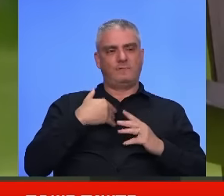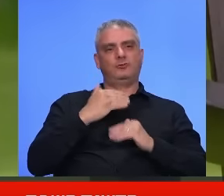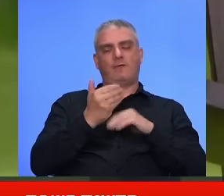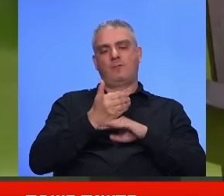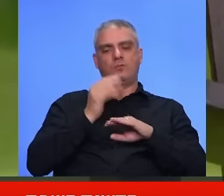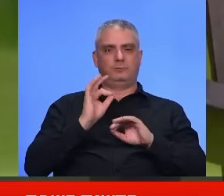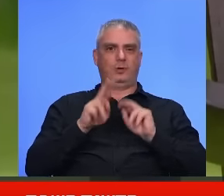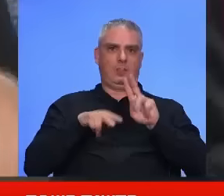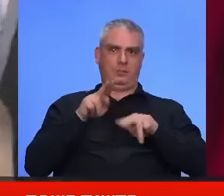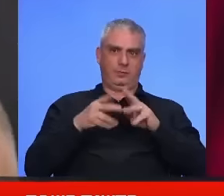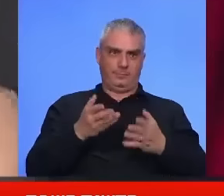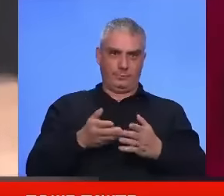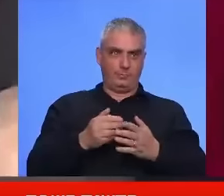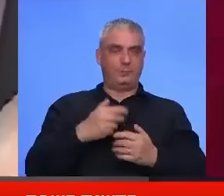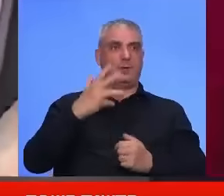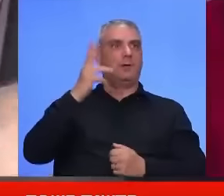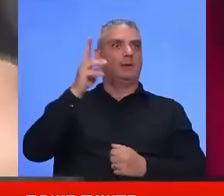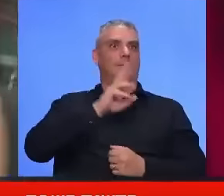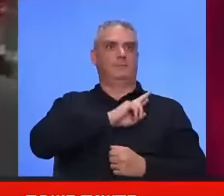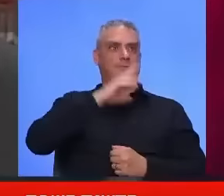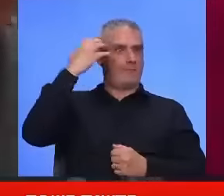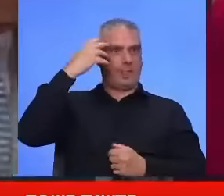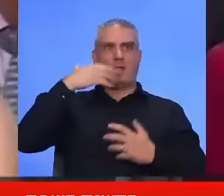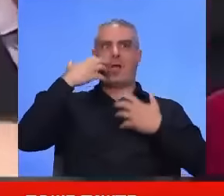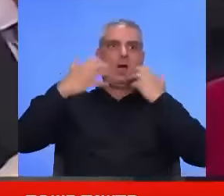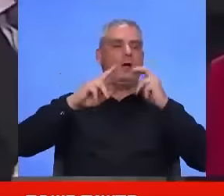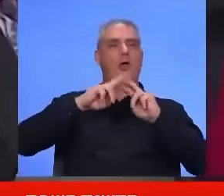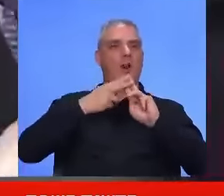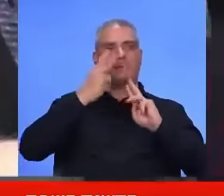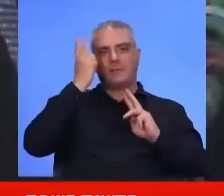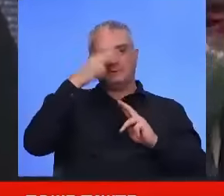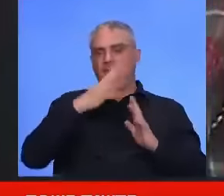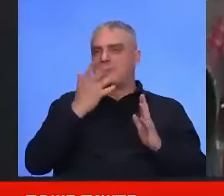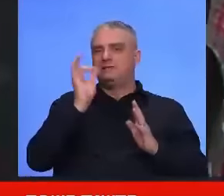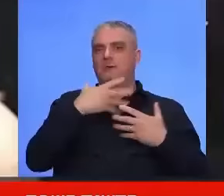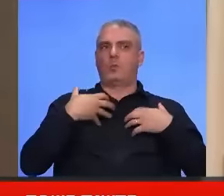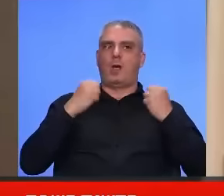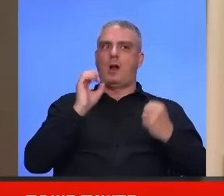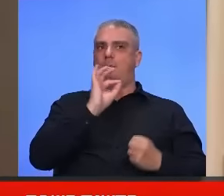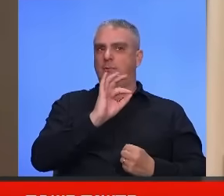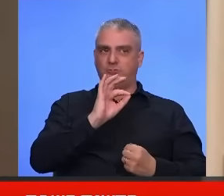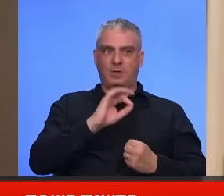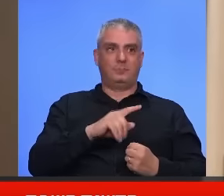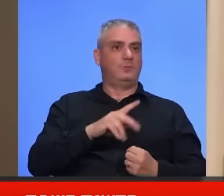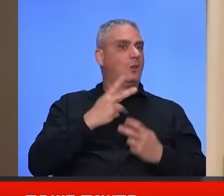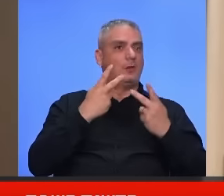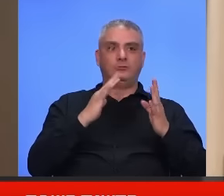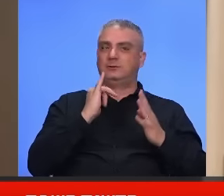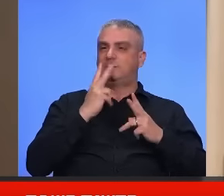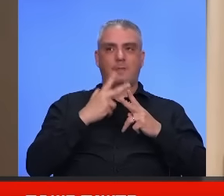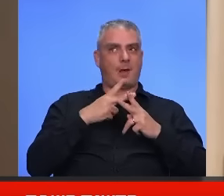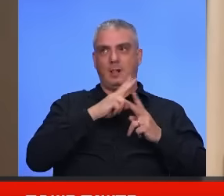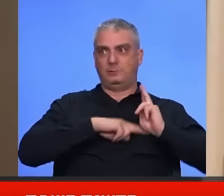of that treatment. הממלכה כמרקחה בכל העולם מנסים לנתח מה סיכויי ההחלמה. Whatever disease